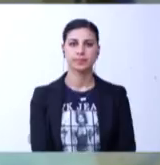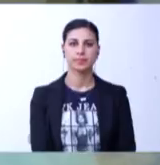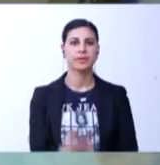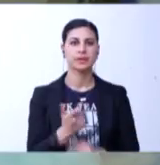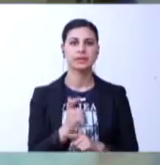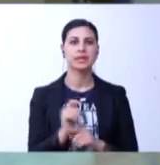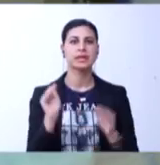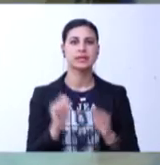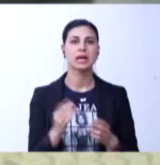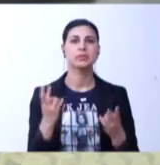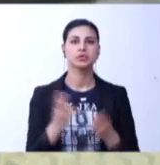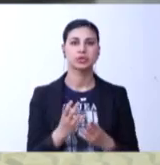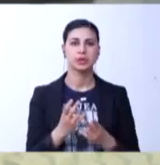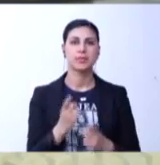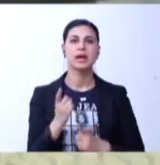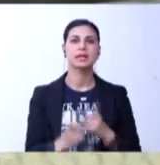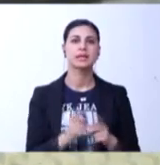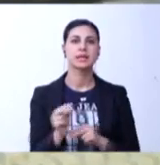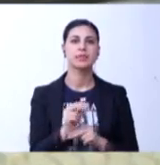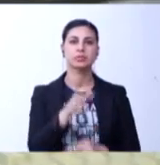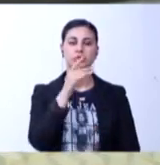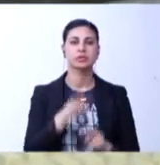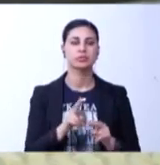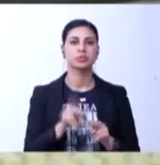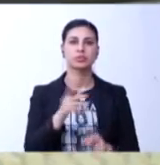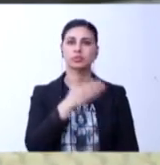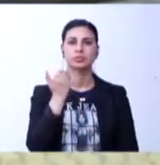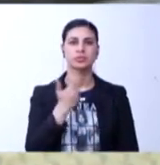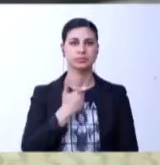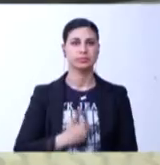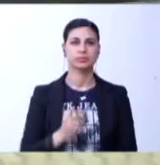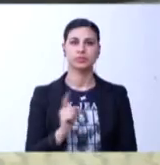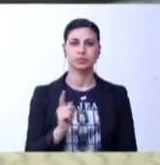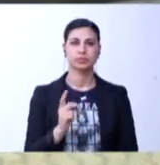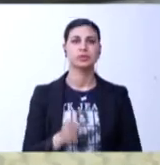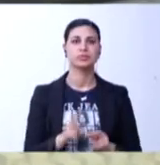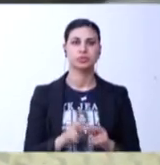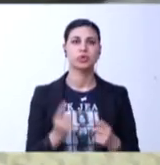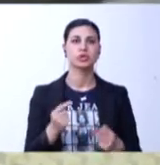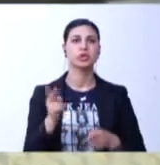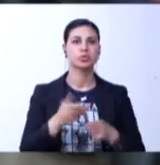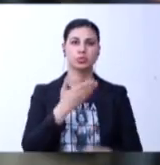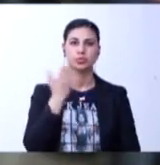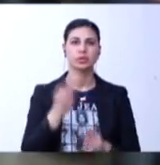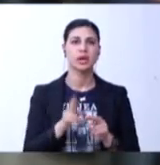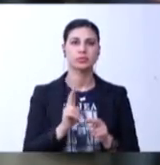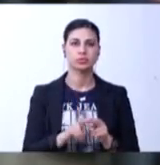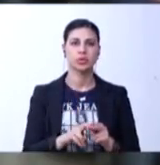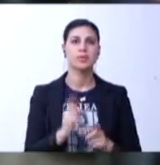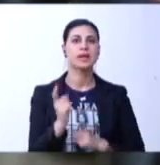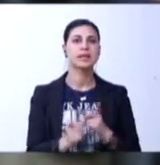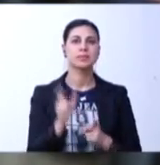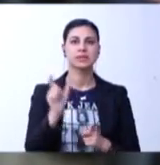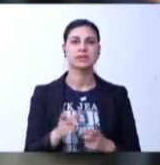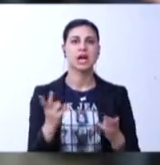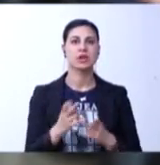შეუდარებლად ნაკლები ჭირდება რეაბილიტაციის პროცესი, რადგანაც არ არის დიდი განაკვეთი, რადგანაც არ არის დიდი ქირურგია, შესაბამისად რეაბილიტაციაც არ